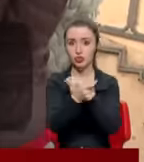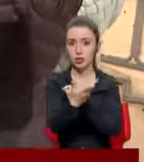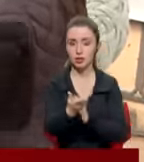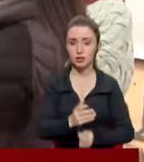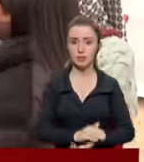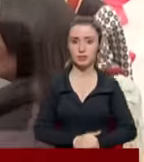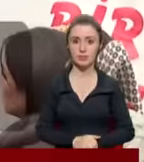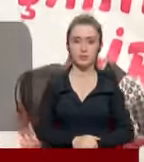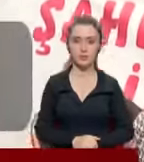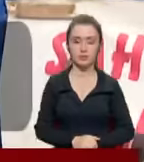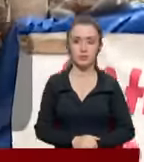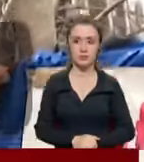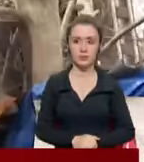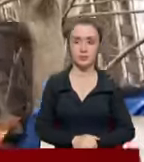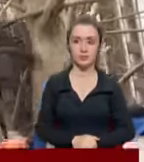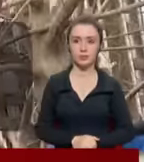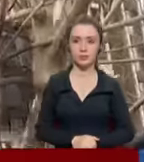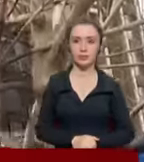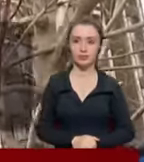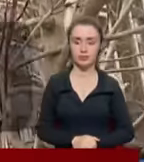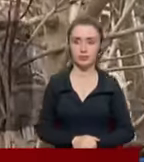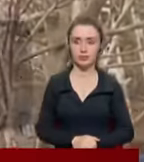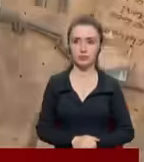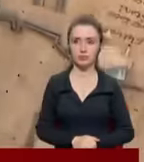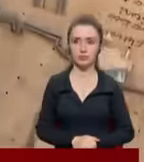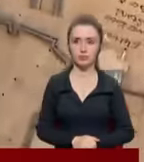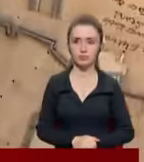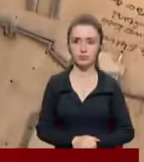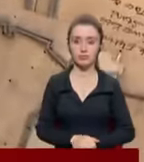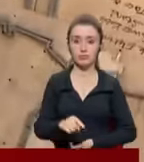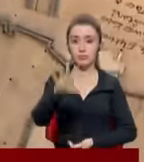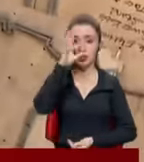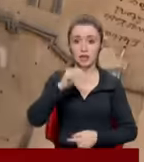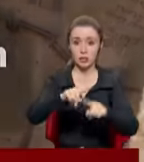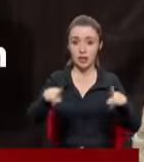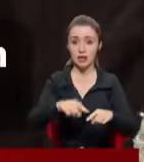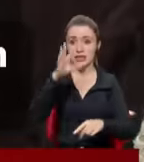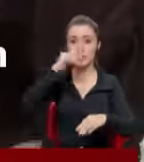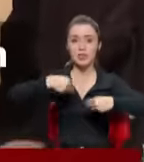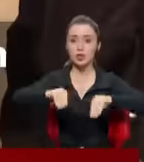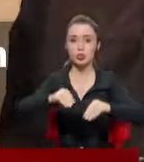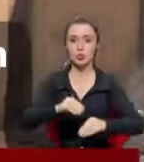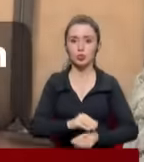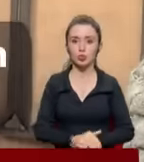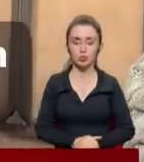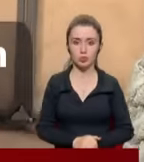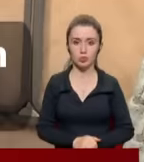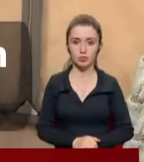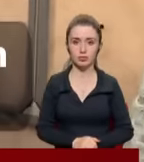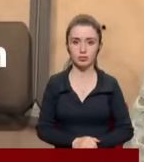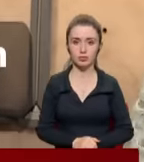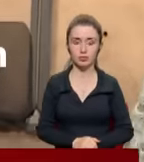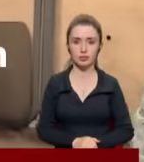şurada bir sürü yabancı katarlar geliyor arsa alacağız diye sen kimin arsasını kime satıyorsun 25 senedir ben buradayım Niye benim